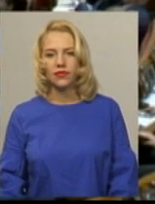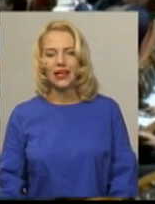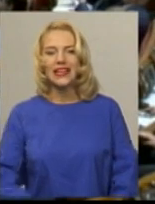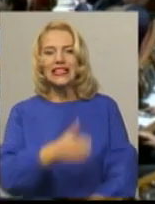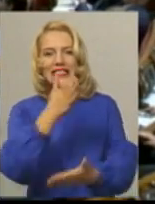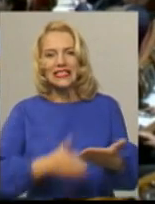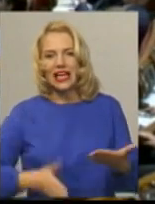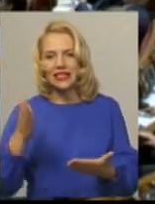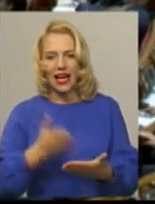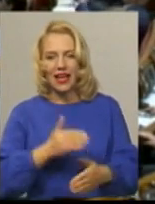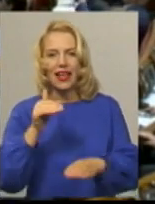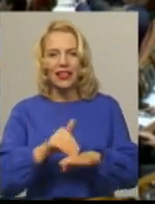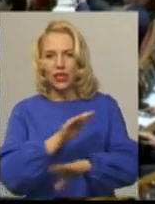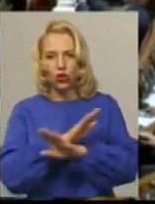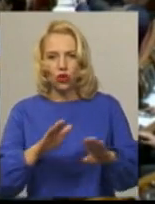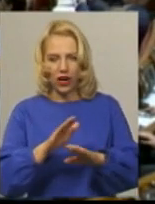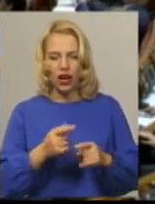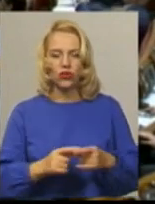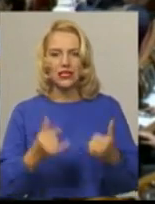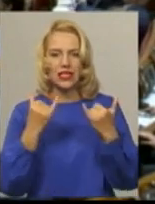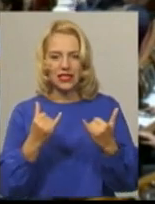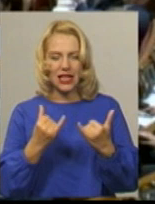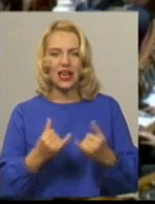Зняття недоторканності вимагає зараз